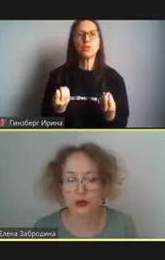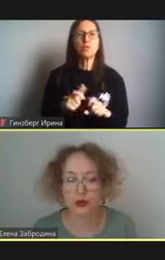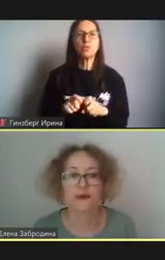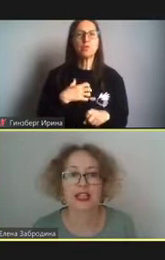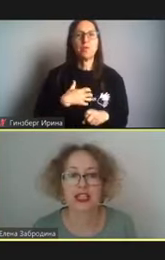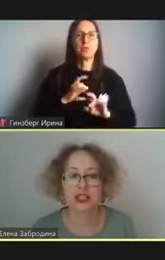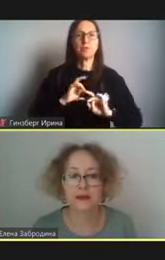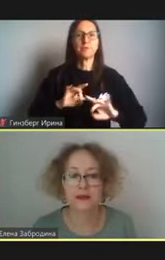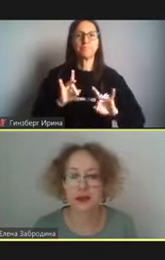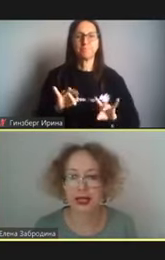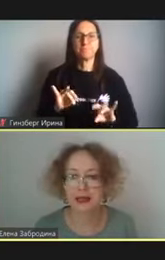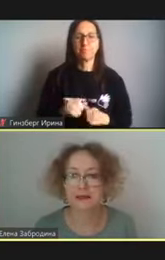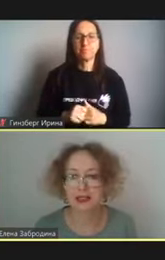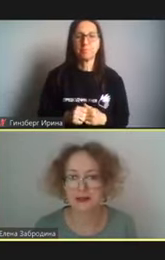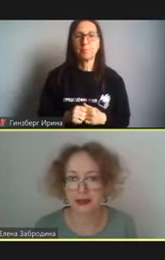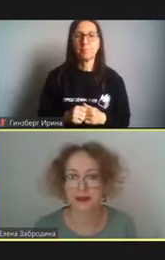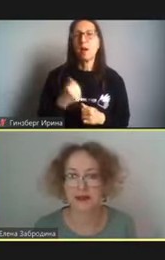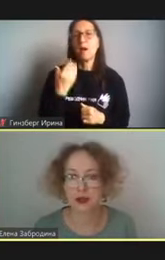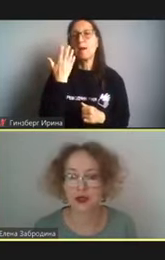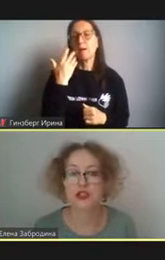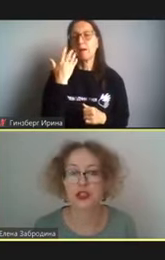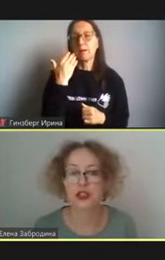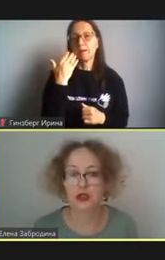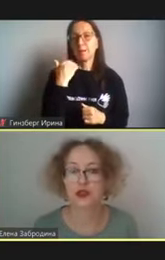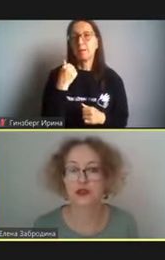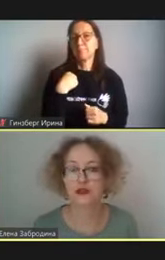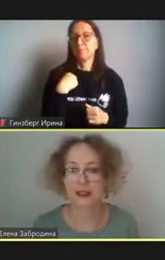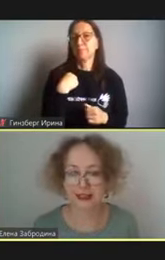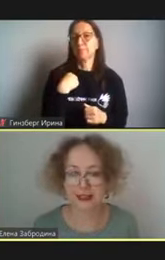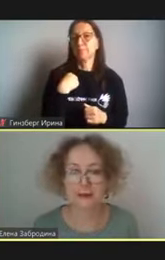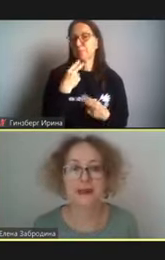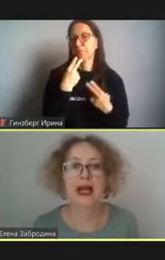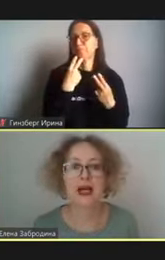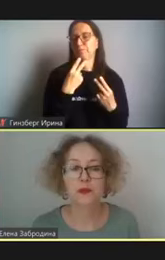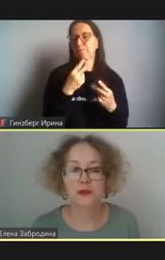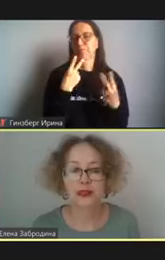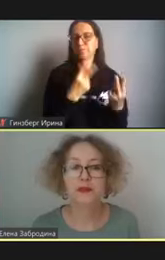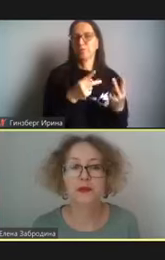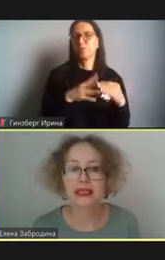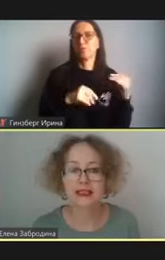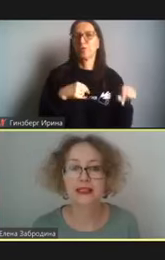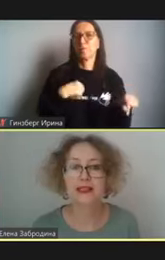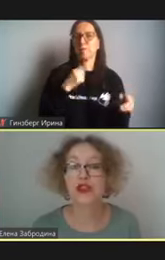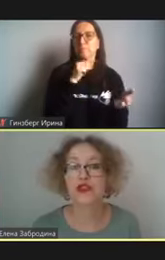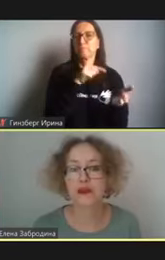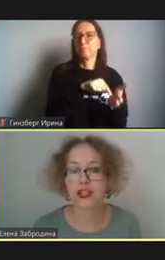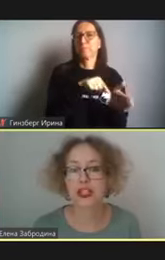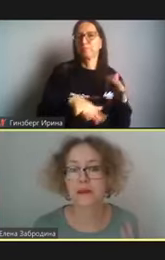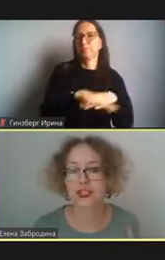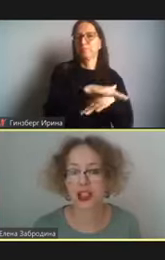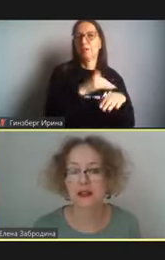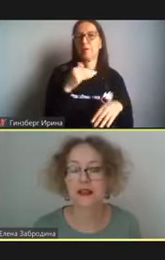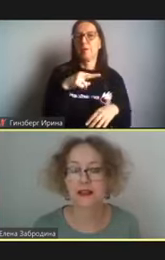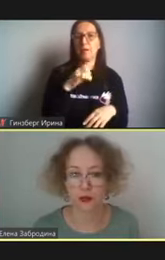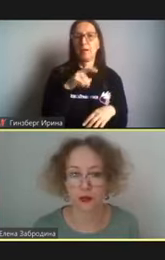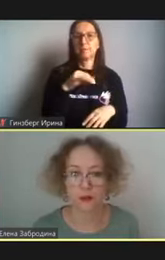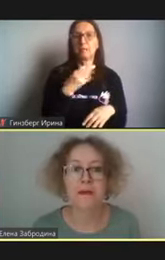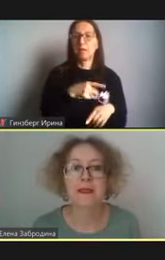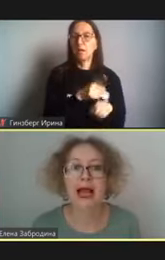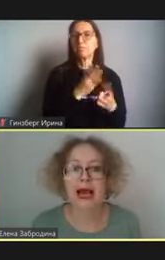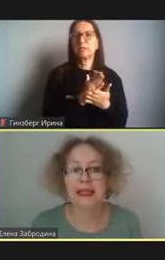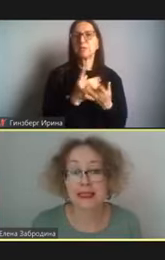важную историю. Значит, вот когда мы с вами находимся на территории Фландрии, то мы видим несколько очень важных больших